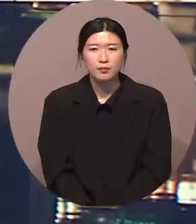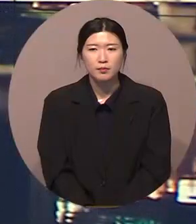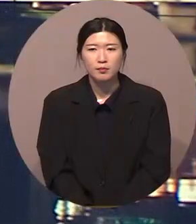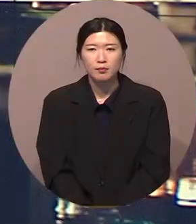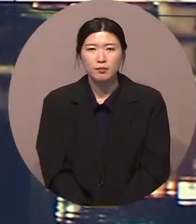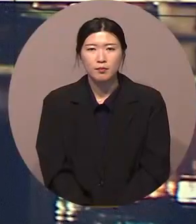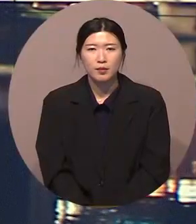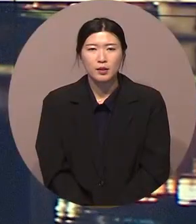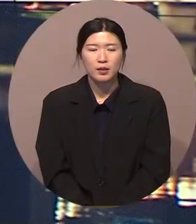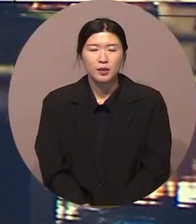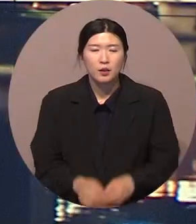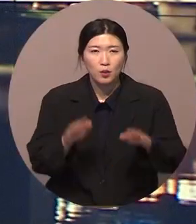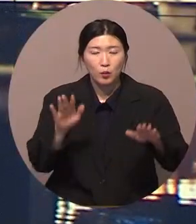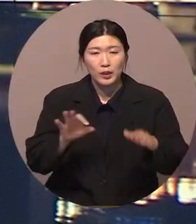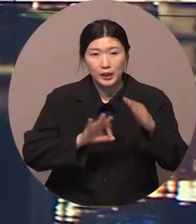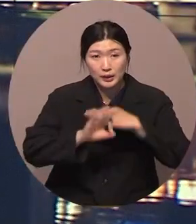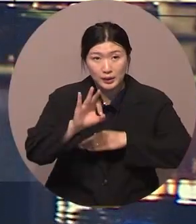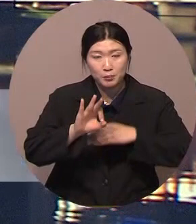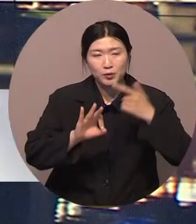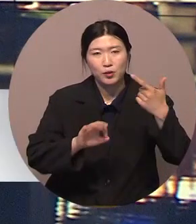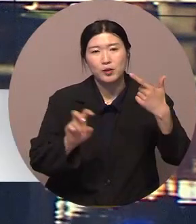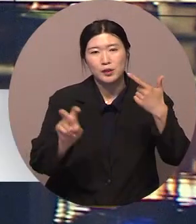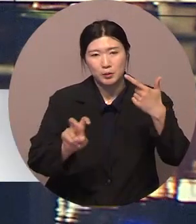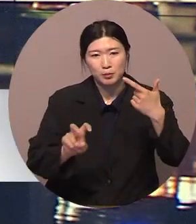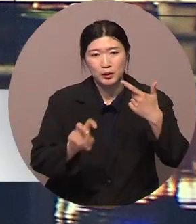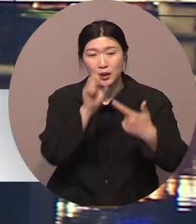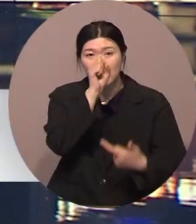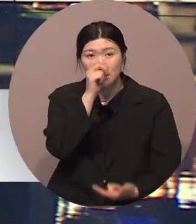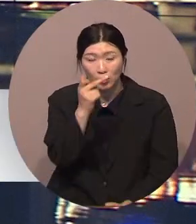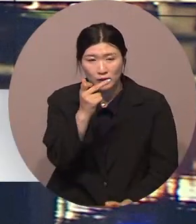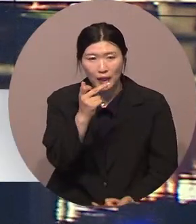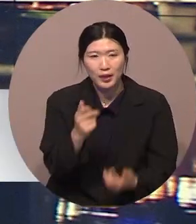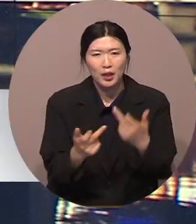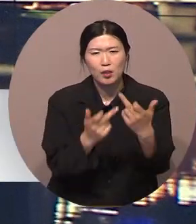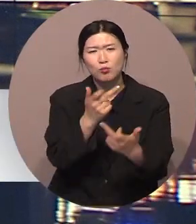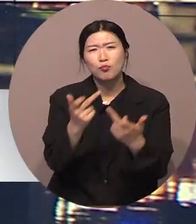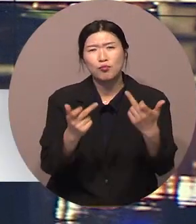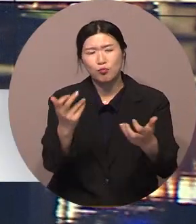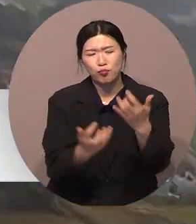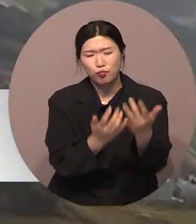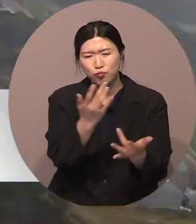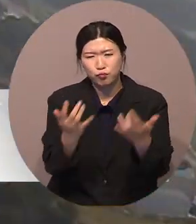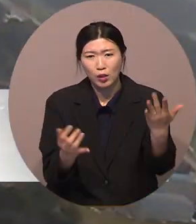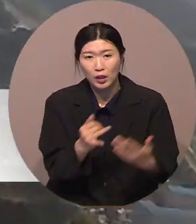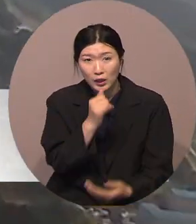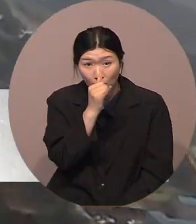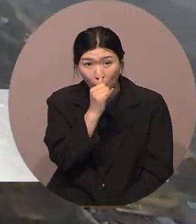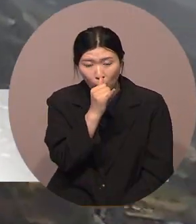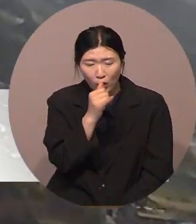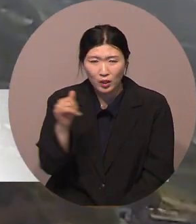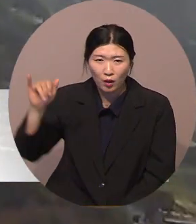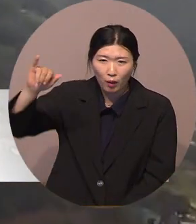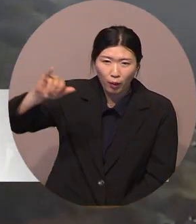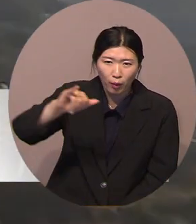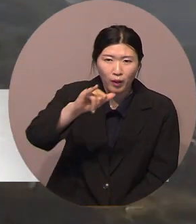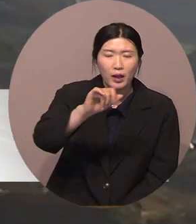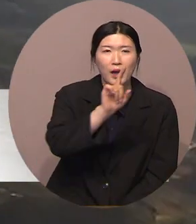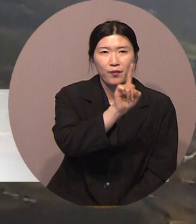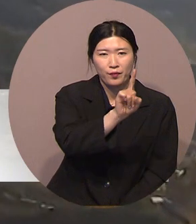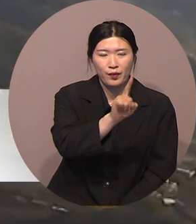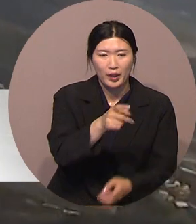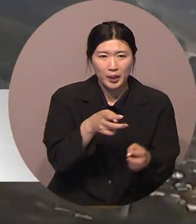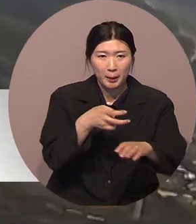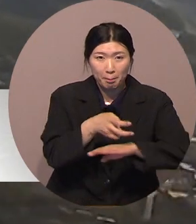답했습니다 오늘 오전 6시 20분 쯤 서산시 지곡면에 있는 한 야산에서 불이나 산불 진화 일기 한대와 장비